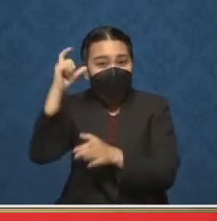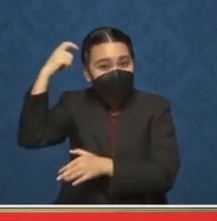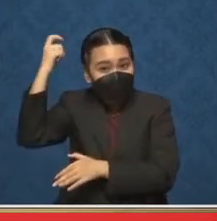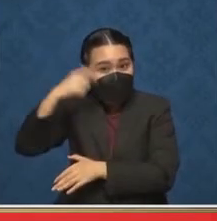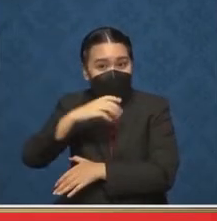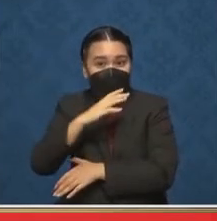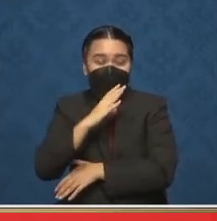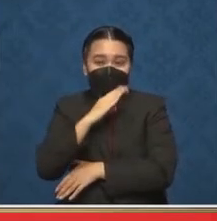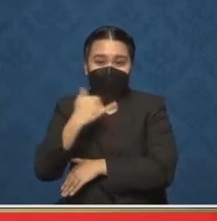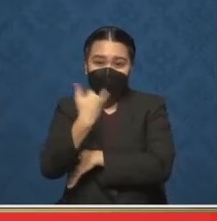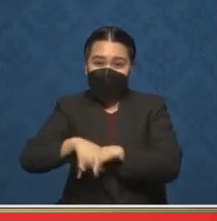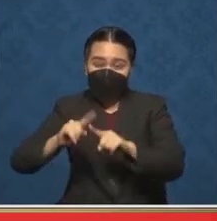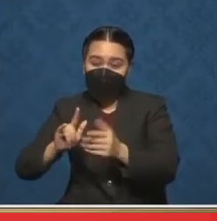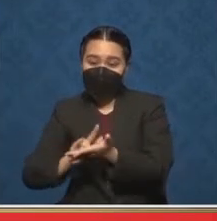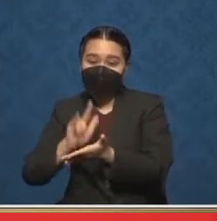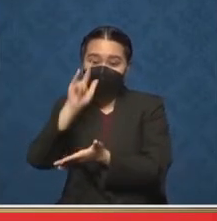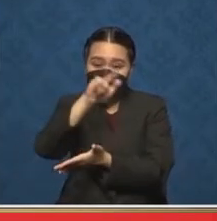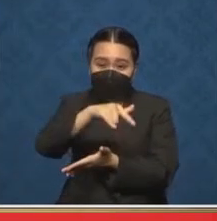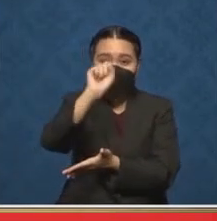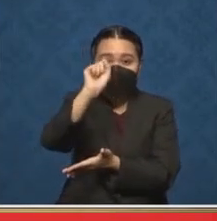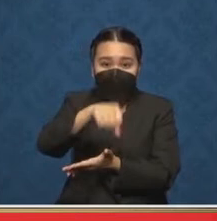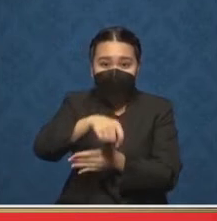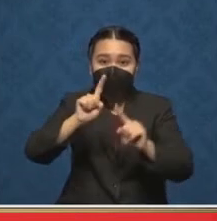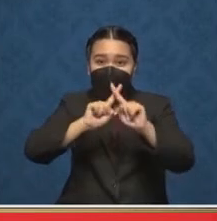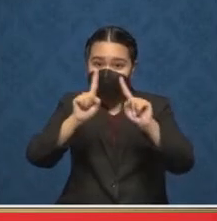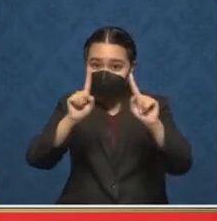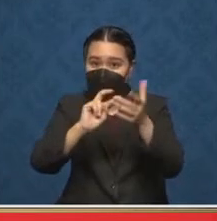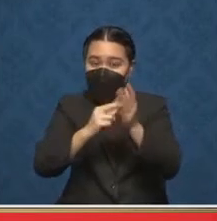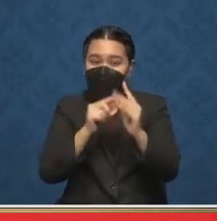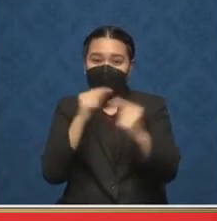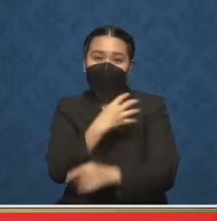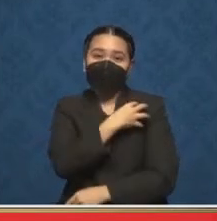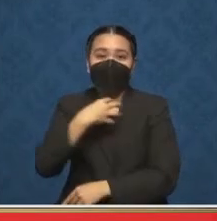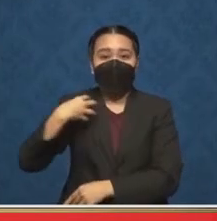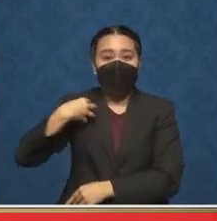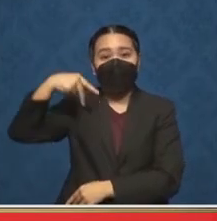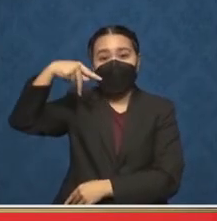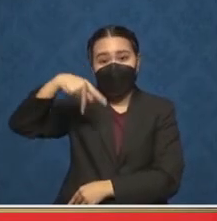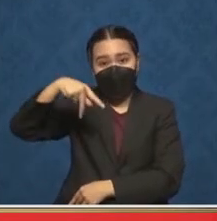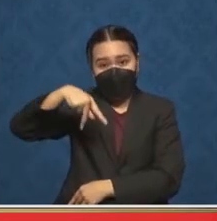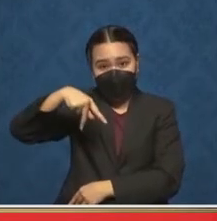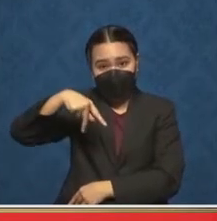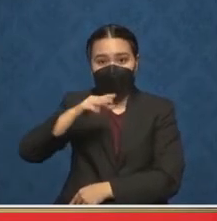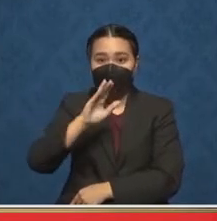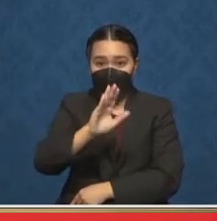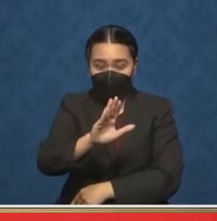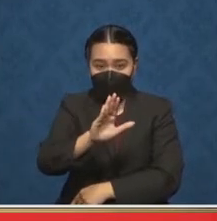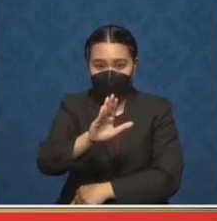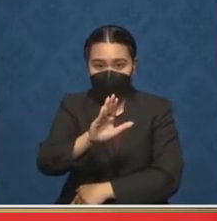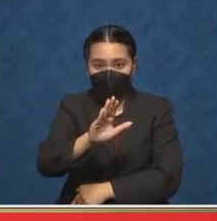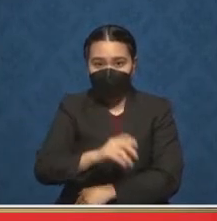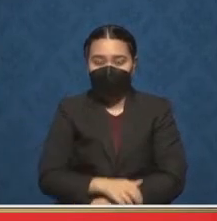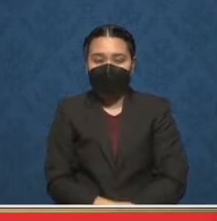เรียกกกัเรา แต่เขาจะไปเพีงระดับทูดพิเศษSpecial Envoyเขาไมได้ทรง